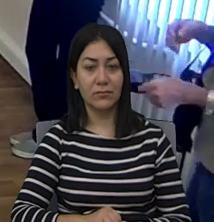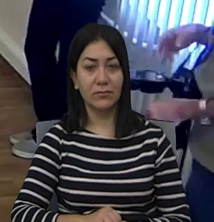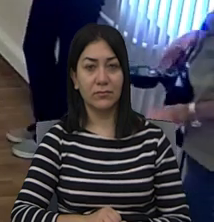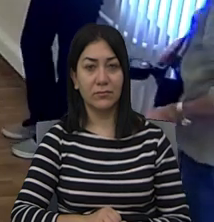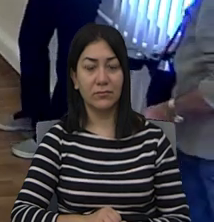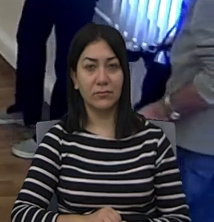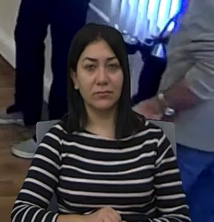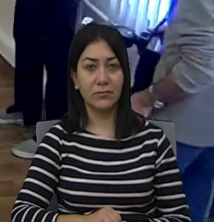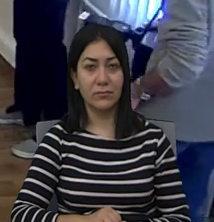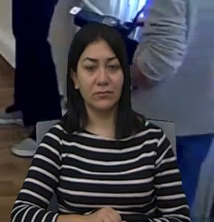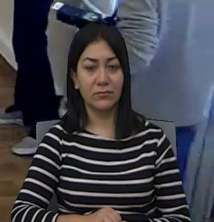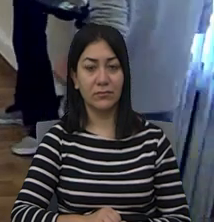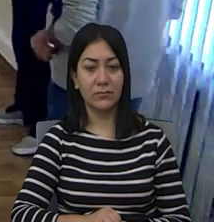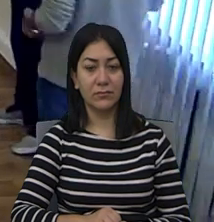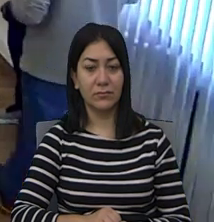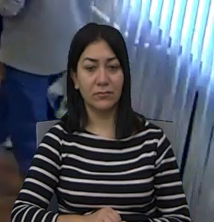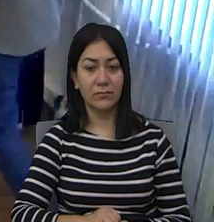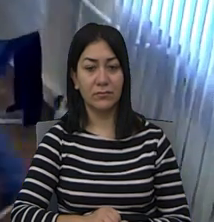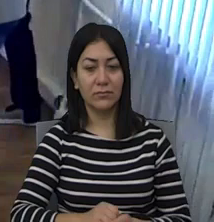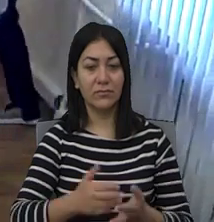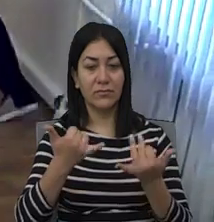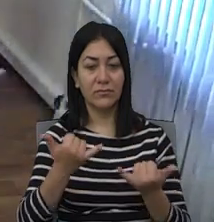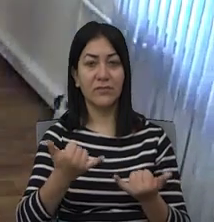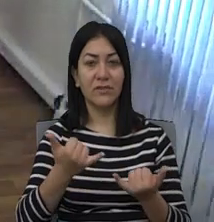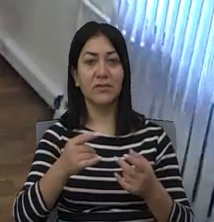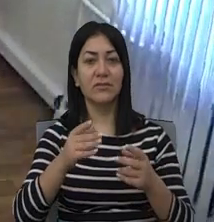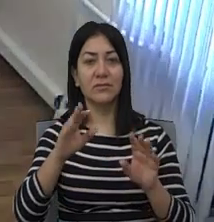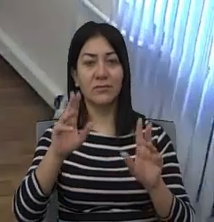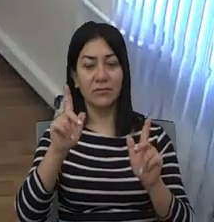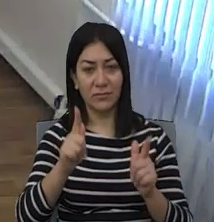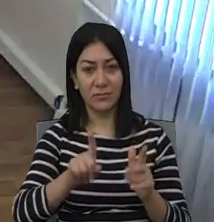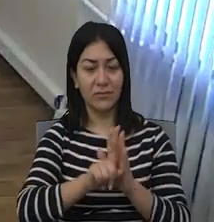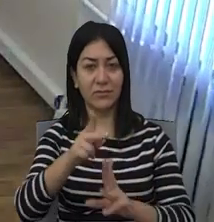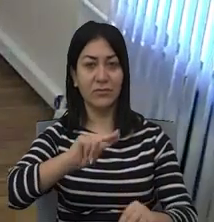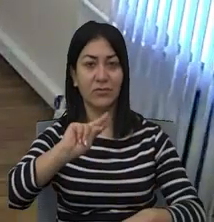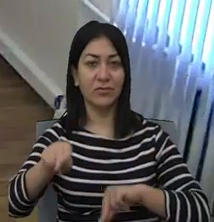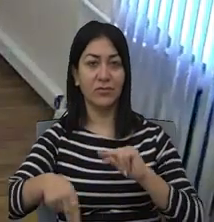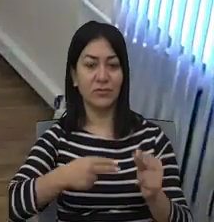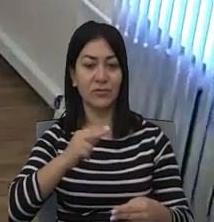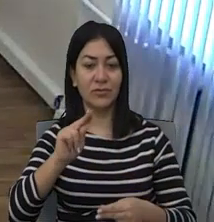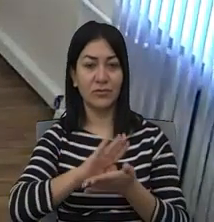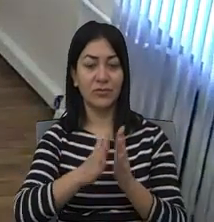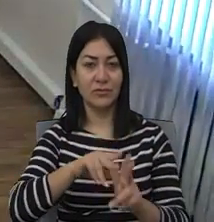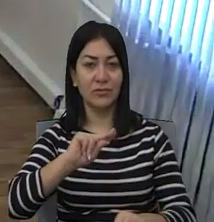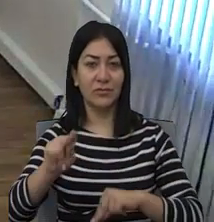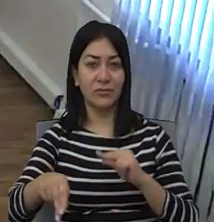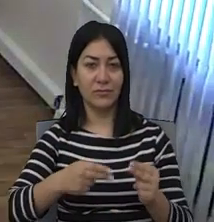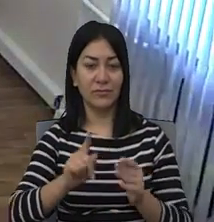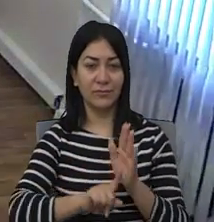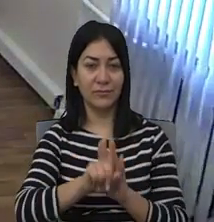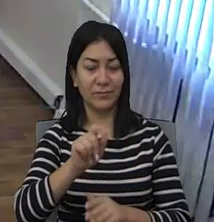the letter. Այժմ եթե թույլ կտաք կարող ենք անցնել ուրեմն համաձայնագրի